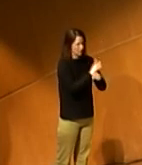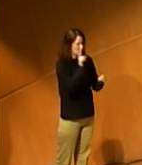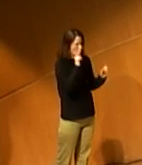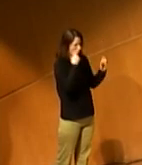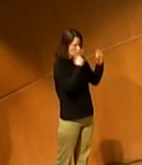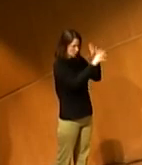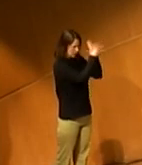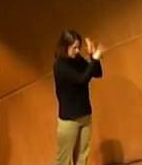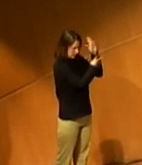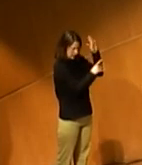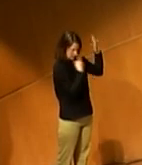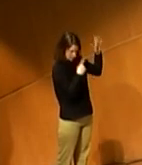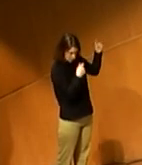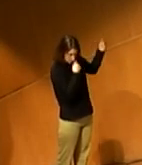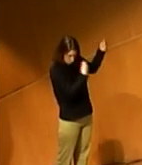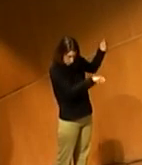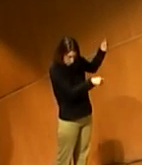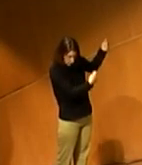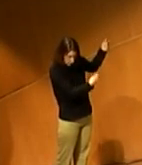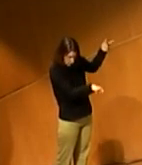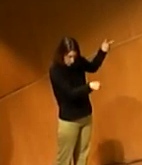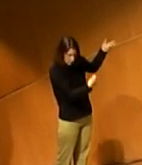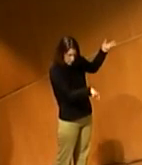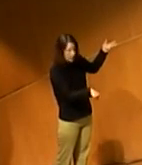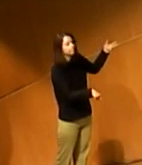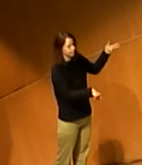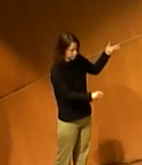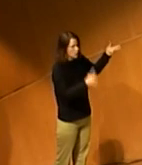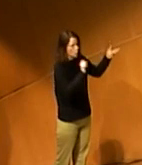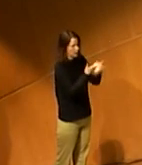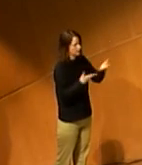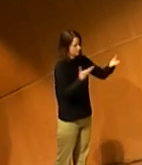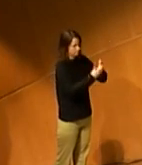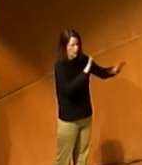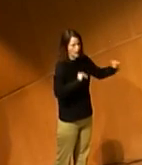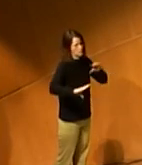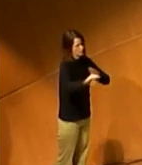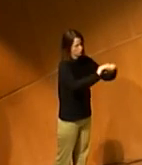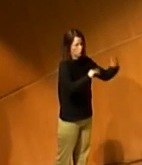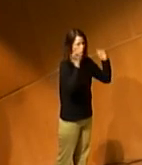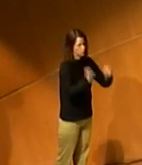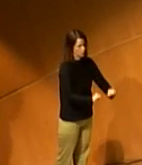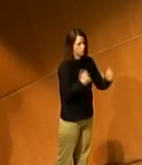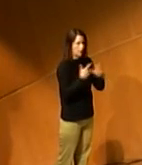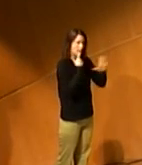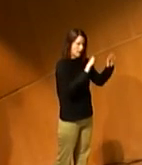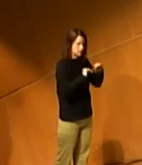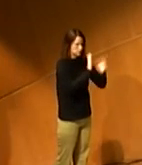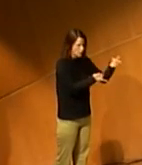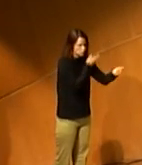de critères, on peut aménager une situation qui soit juste pour la personne